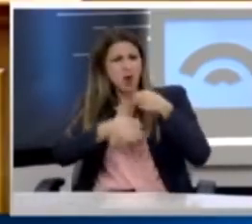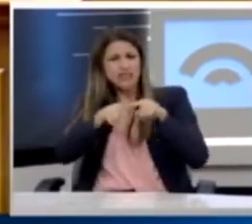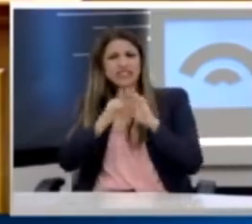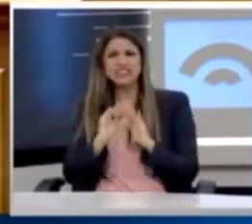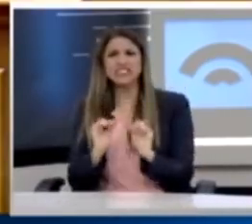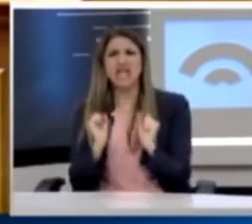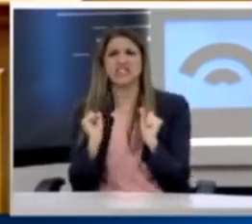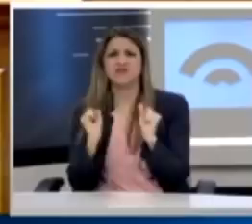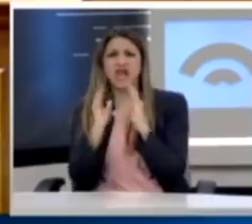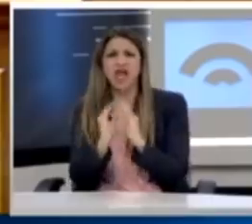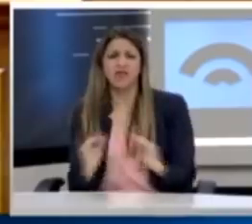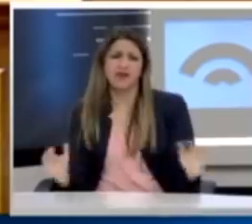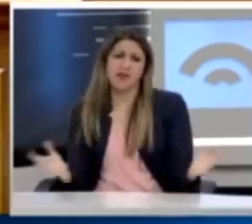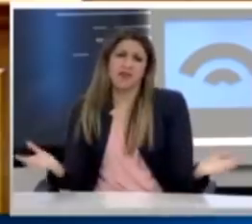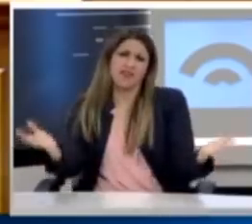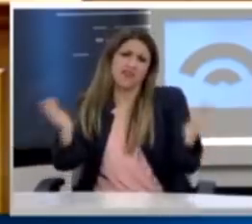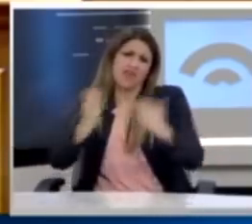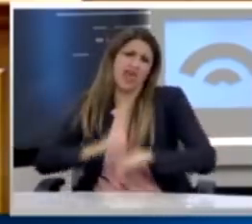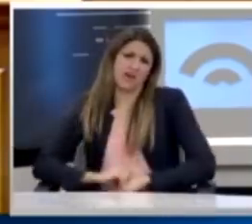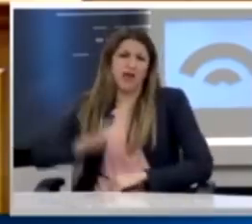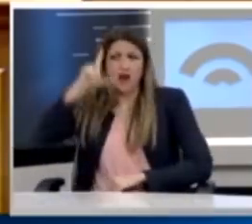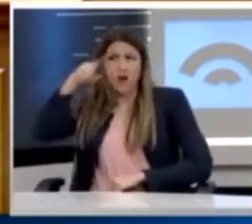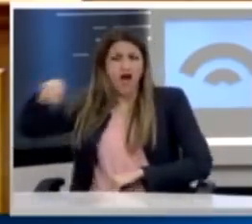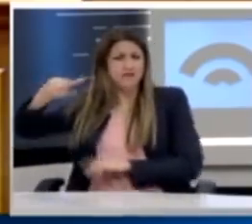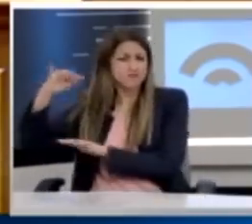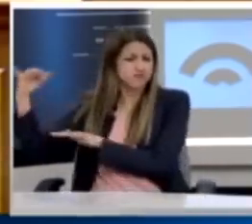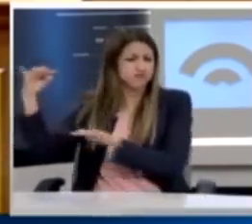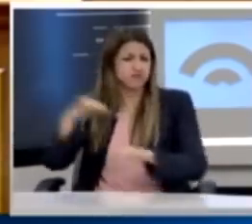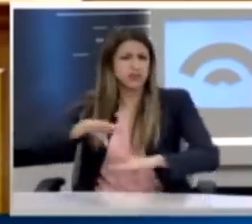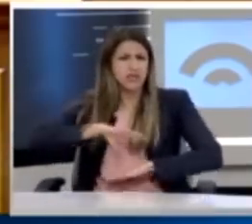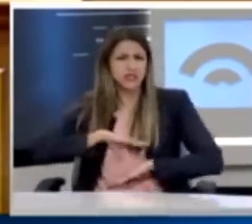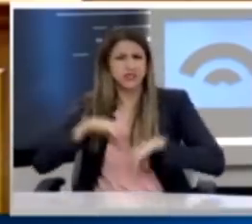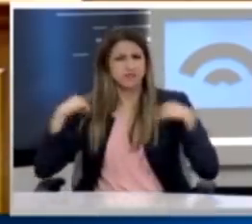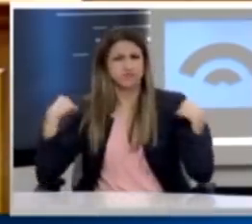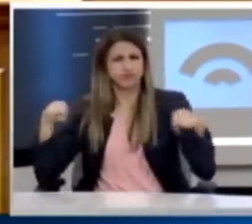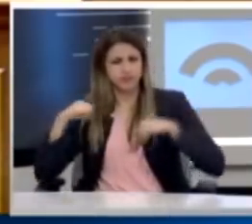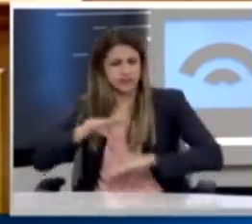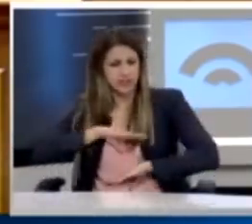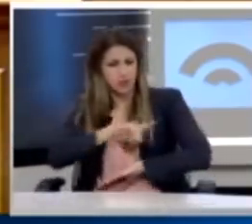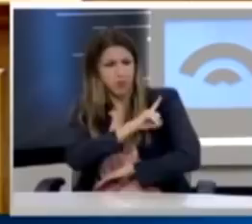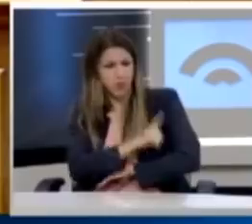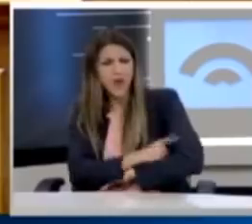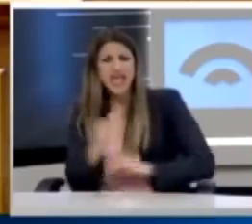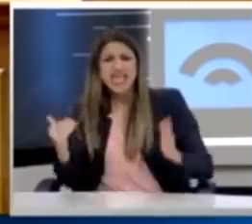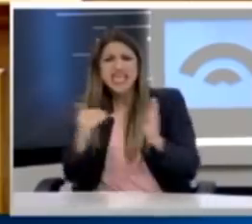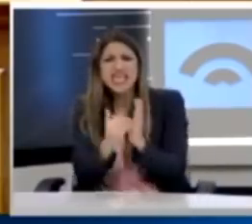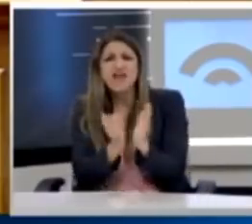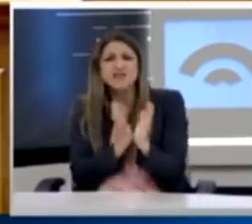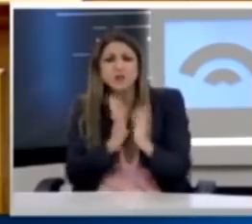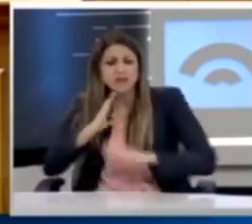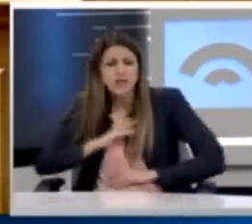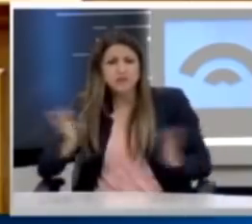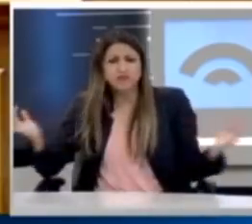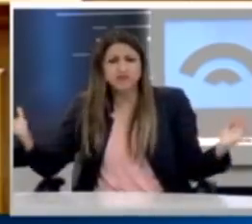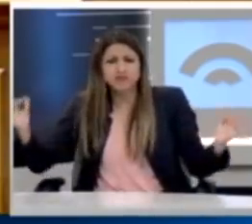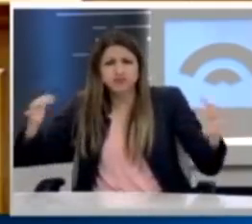καταραίων μπροστά στις μεγάλες επιθετικές στρατιωτικές ασκήσεις του ΝΑΤΟ με δεκάδες χιλιάδες στρατού από όλες τις χώρες μέλη